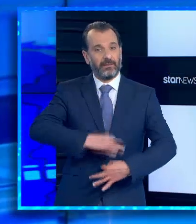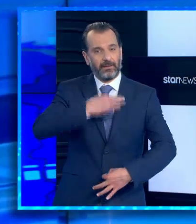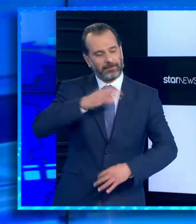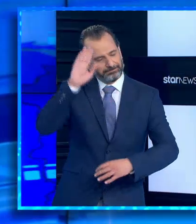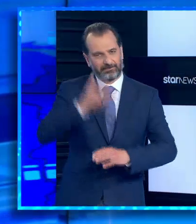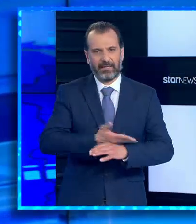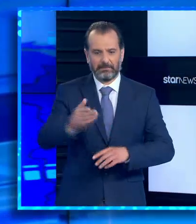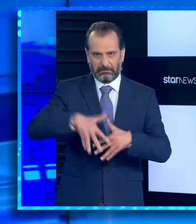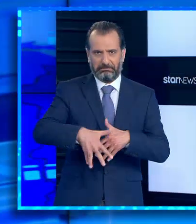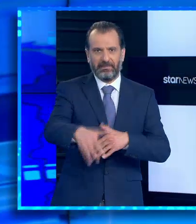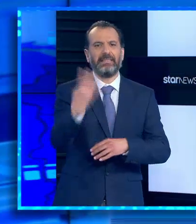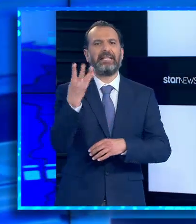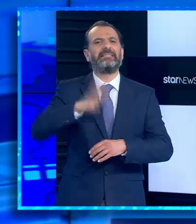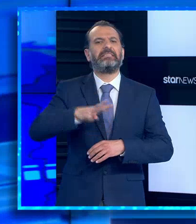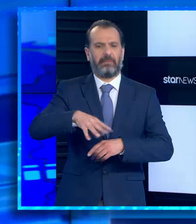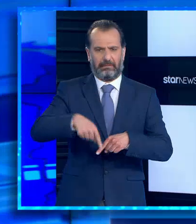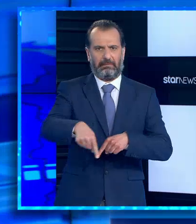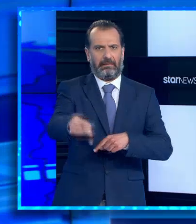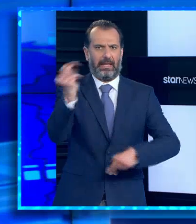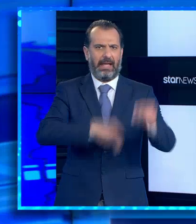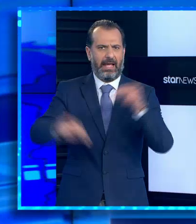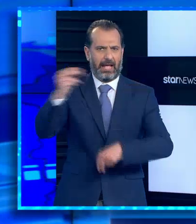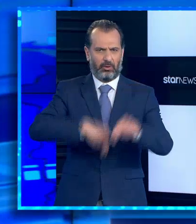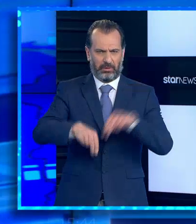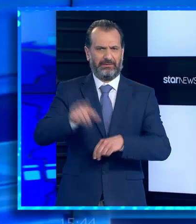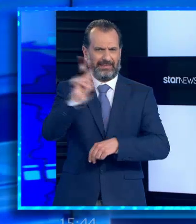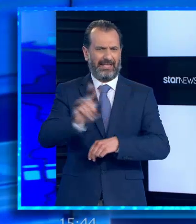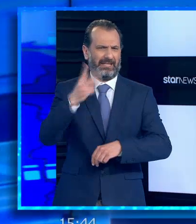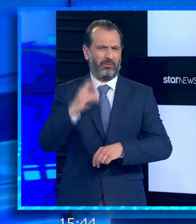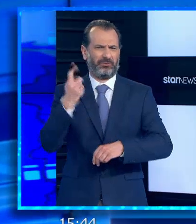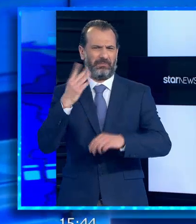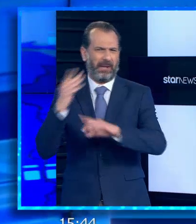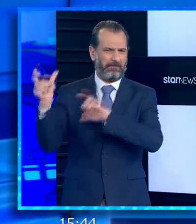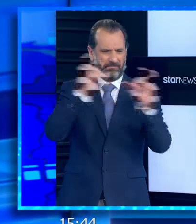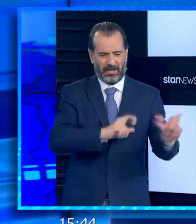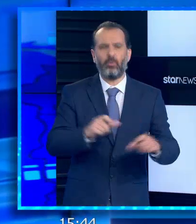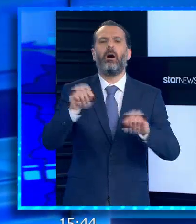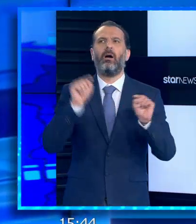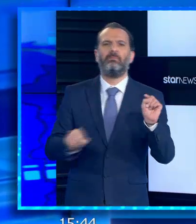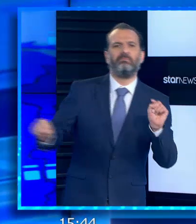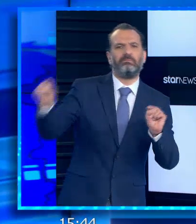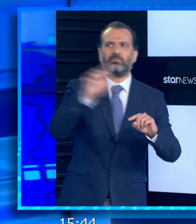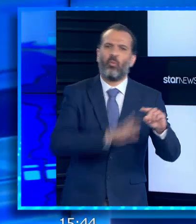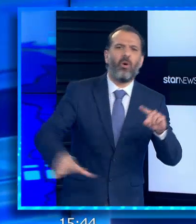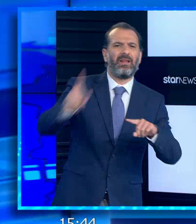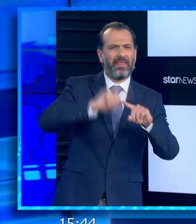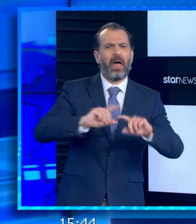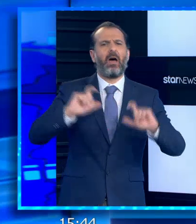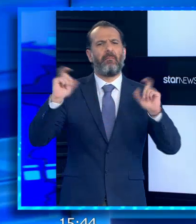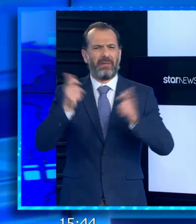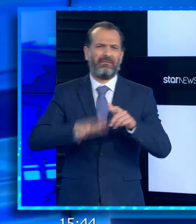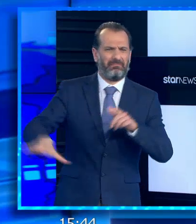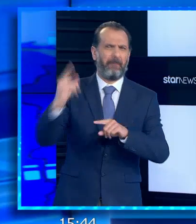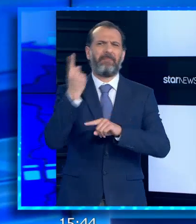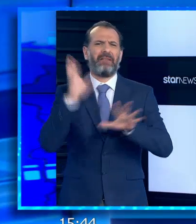Γεια σας κυρίες και κύριοι. Τέσσερις ημέρες έχουν απομείνει για τις κάλπες της Κυριακής και οι υπάλληλοι στις περιφέρειες της χώρας εργάζονται πυρετοδός,